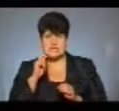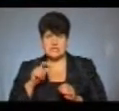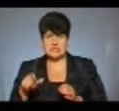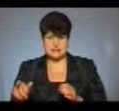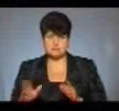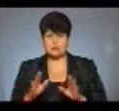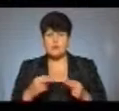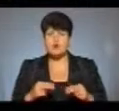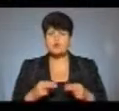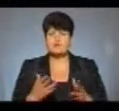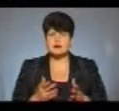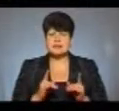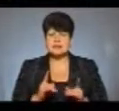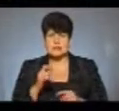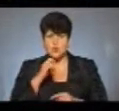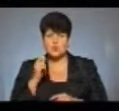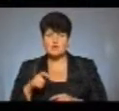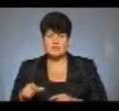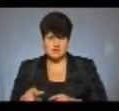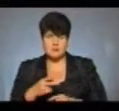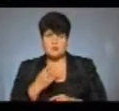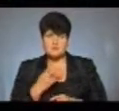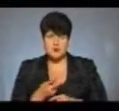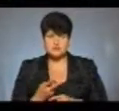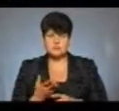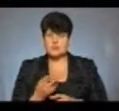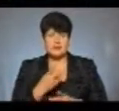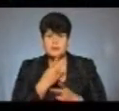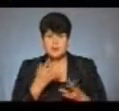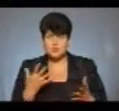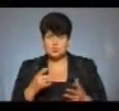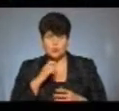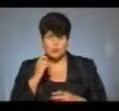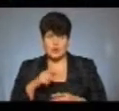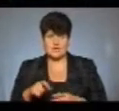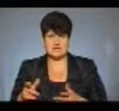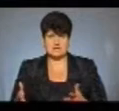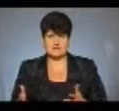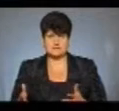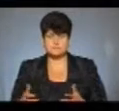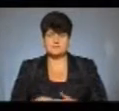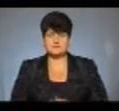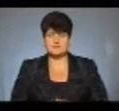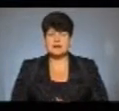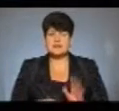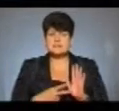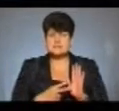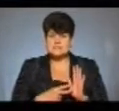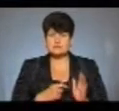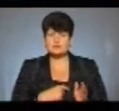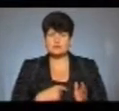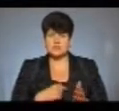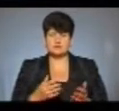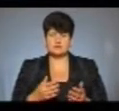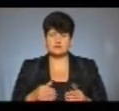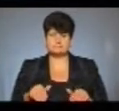тільки українцям. А де ми бачимо українців? Ми не бачимо, ми бачимо громадян України. Сім депутатів обласної ради